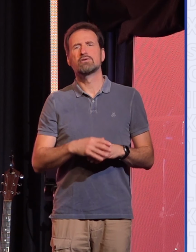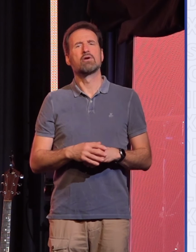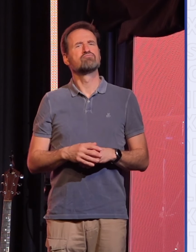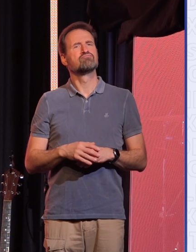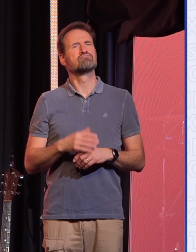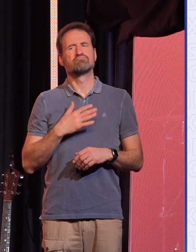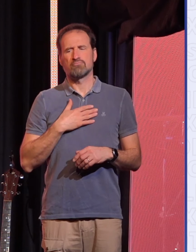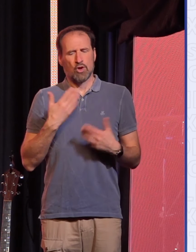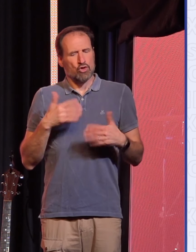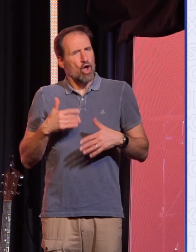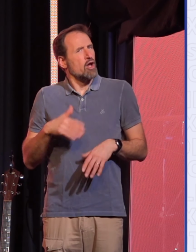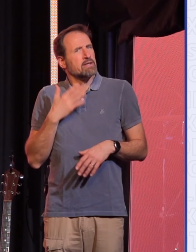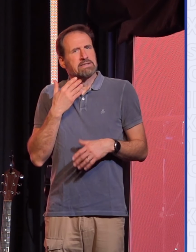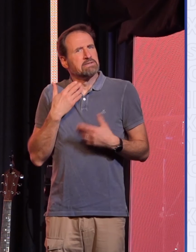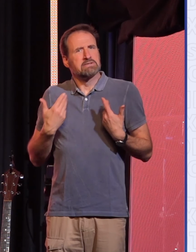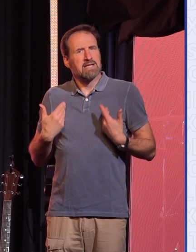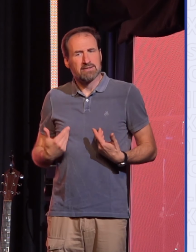man noch eine Jungfrau ist.